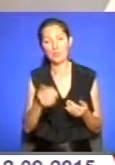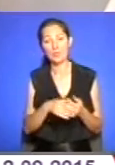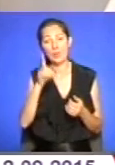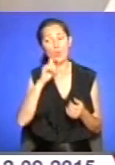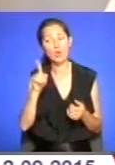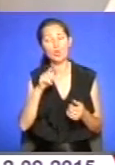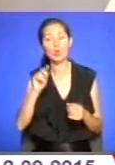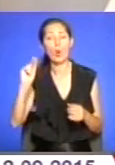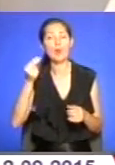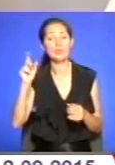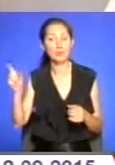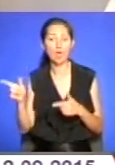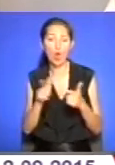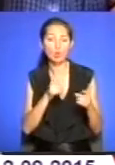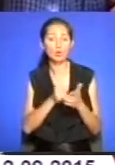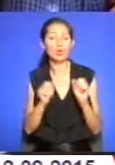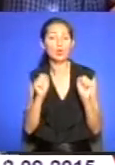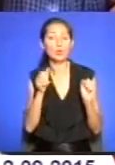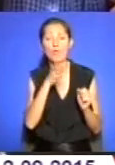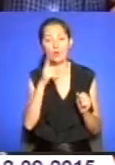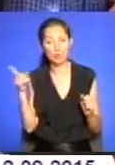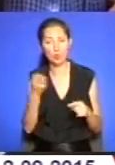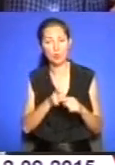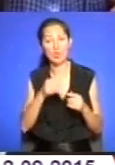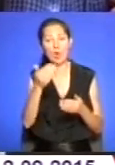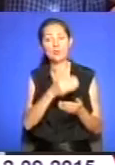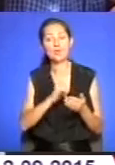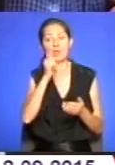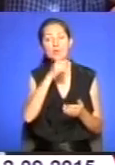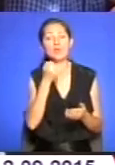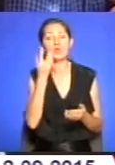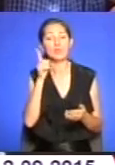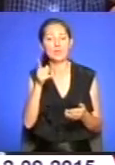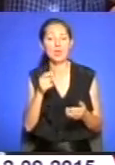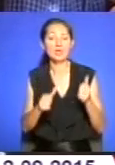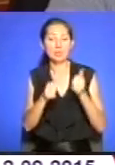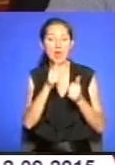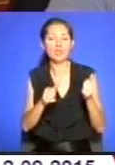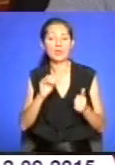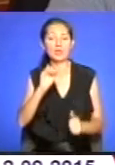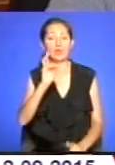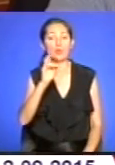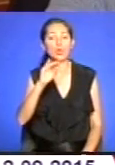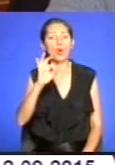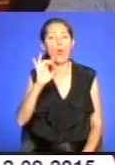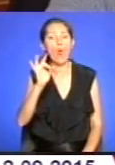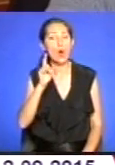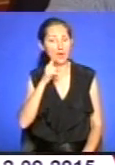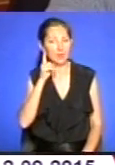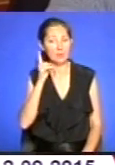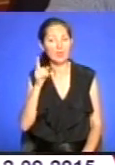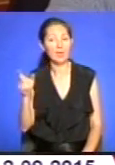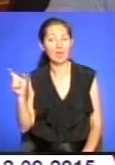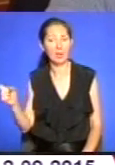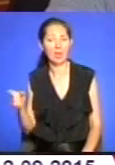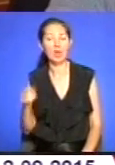що чемпіонка готується до зимового сезону. Це останній рік, коли вона змагатиметься у юніорах. Звісно, у мріях така жадана